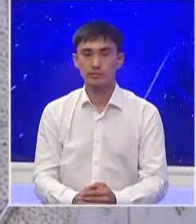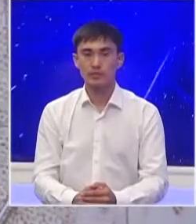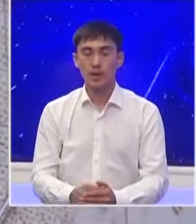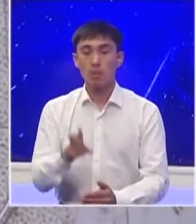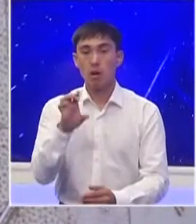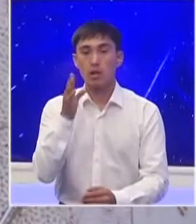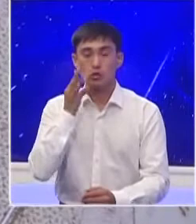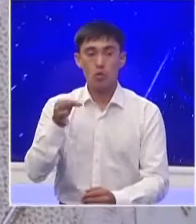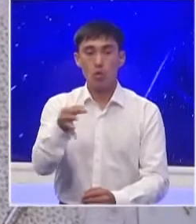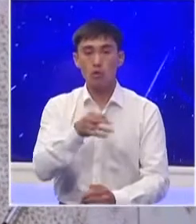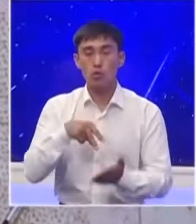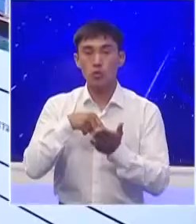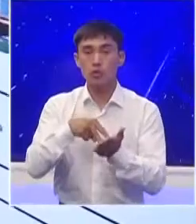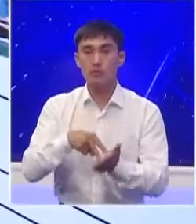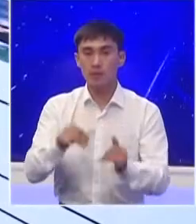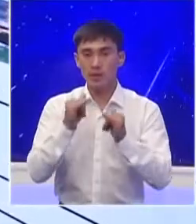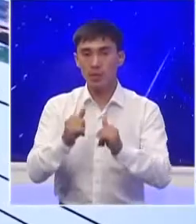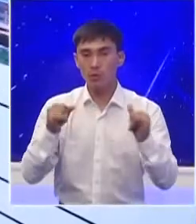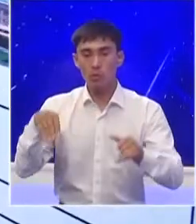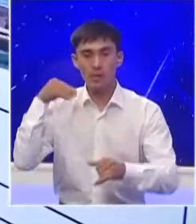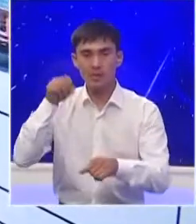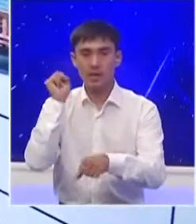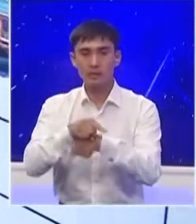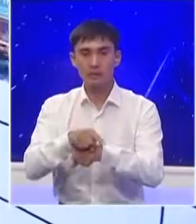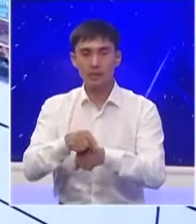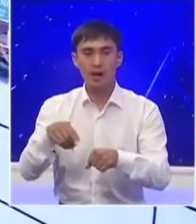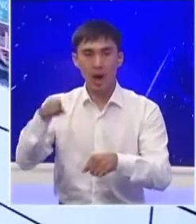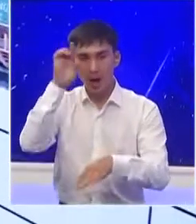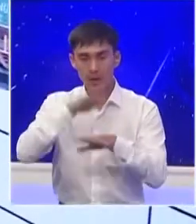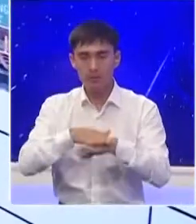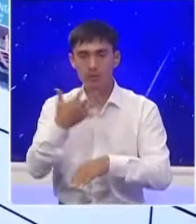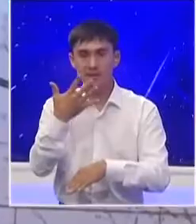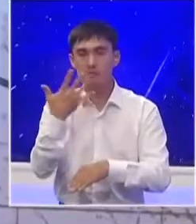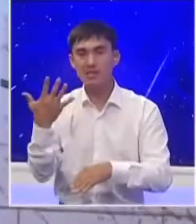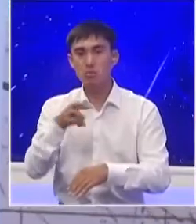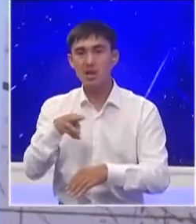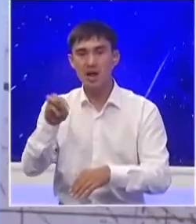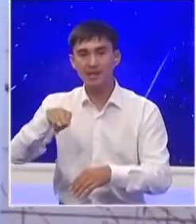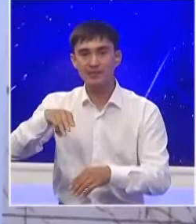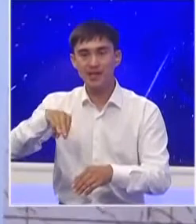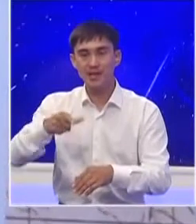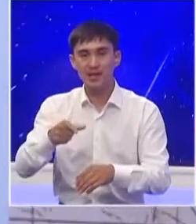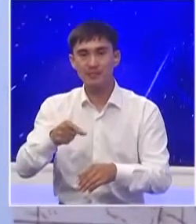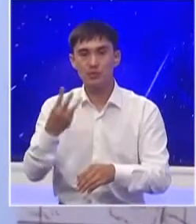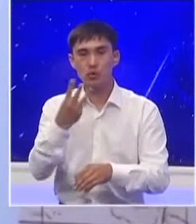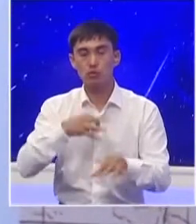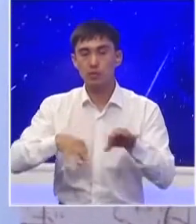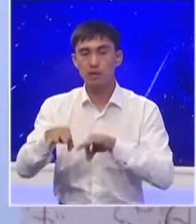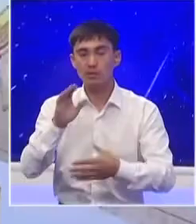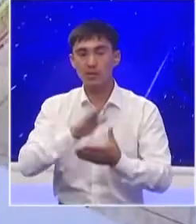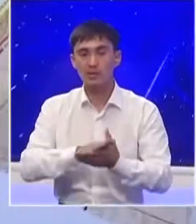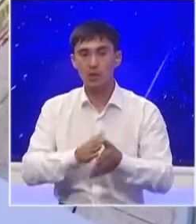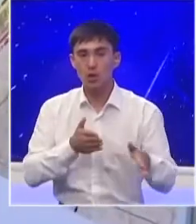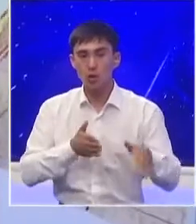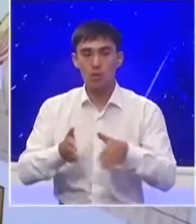Балқаш көлінде туризмді дамыту президент тапсырмасы. Әкім ортақ құны 5-5 миллиард теңгелік үш орташа жобамен танысты. Көлге барар